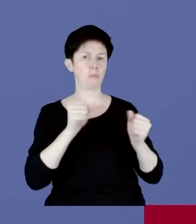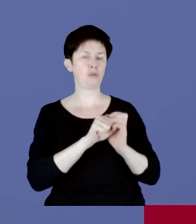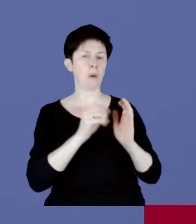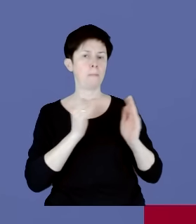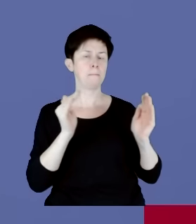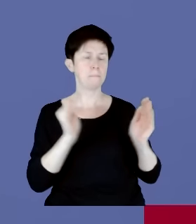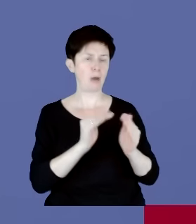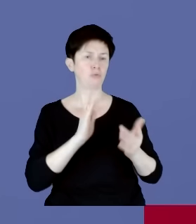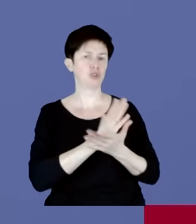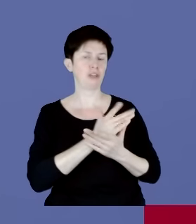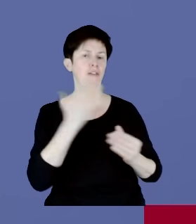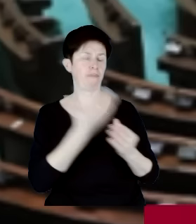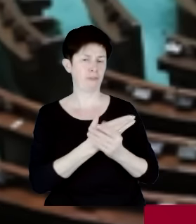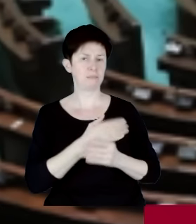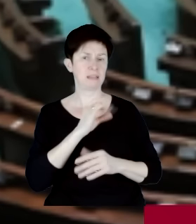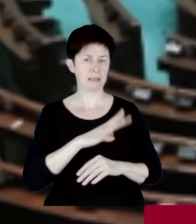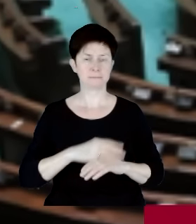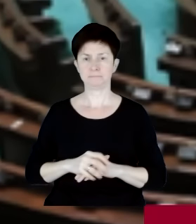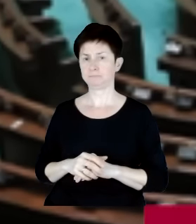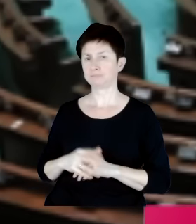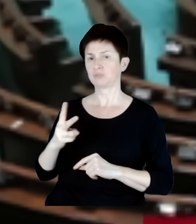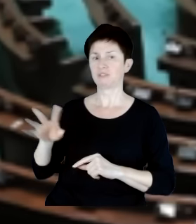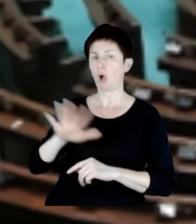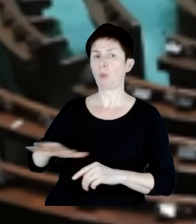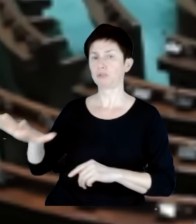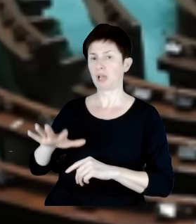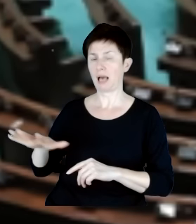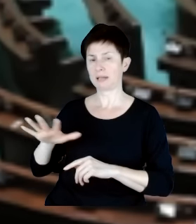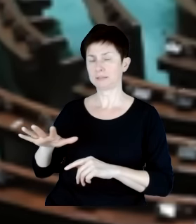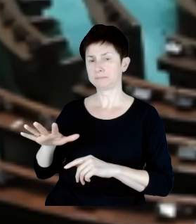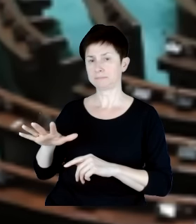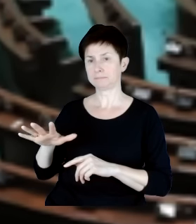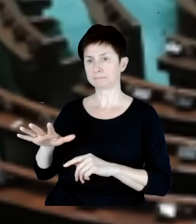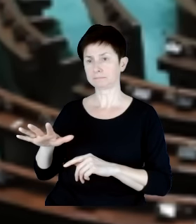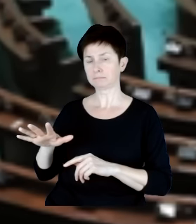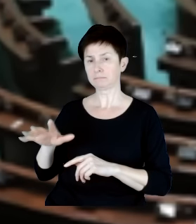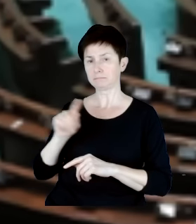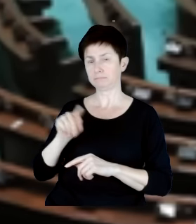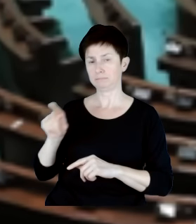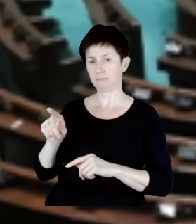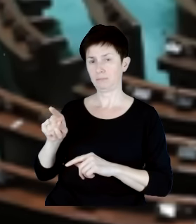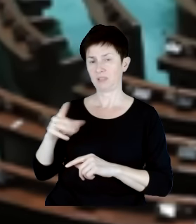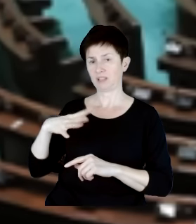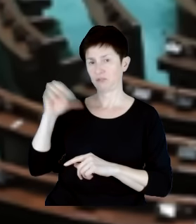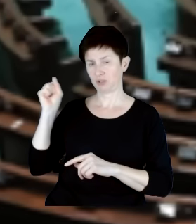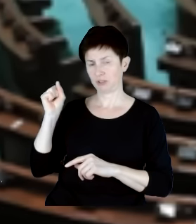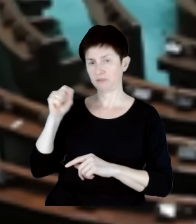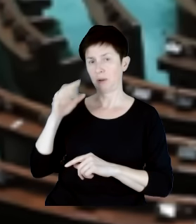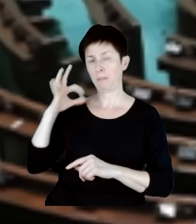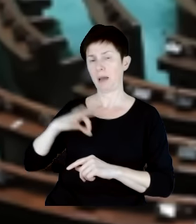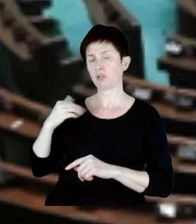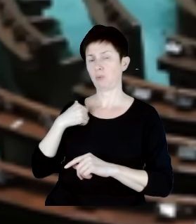średnich przedsiębiorców. I te dwa obszary, które przyniosły zwycięstwo, pani o tym też mówiła, przyniosły